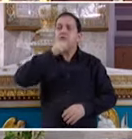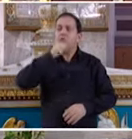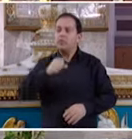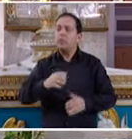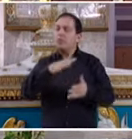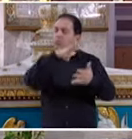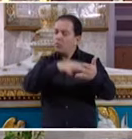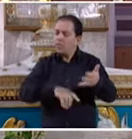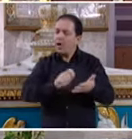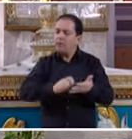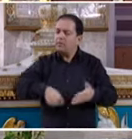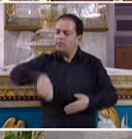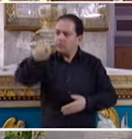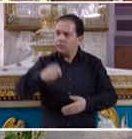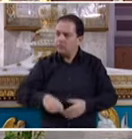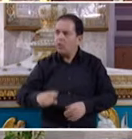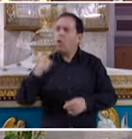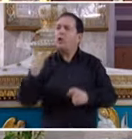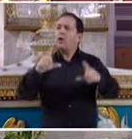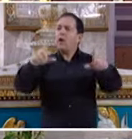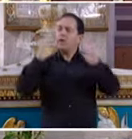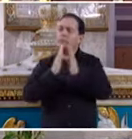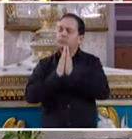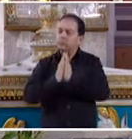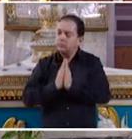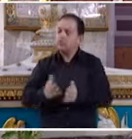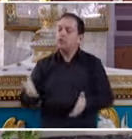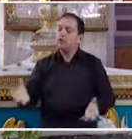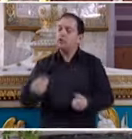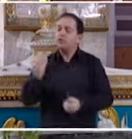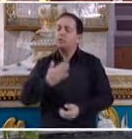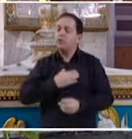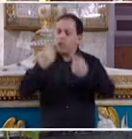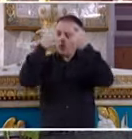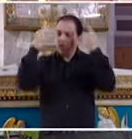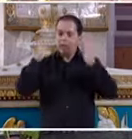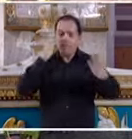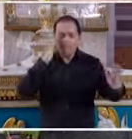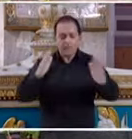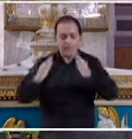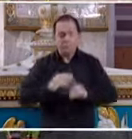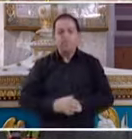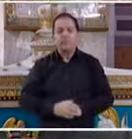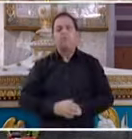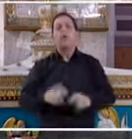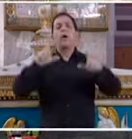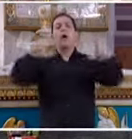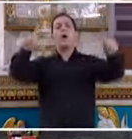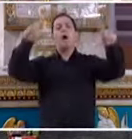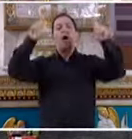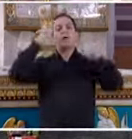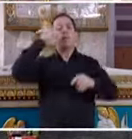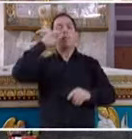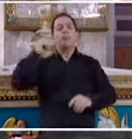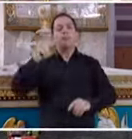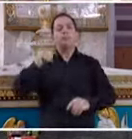Αγίων, ελεήσε και σωσέ ημάς ο αγαθός και φιλάνθρωπος. Διευχών των Αγίων Πατέρων ημών,